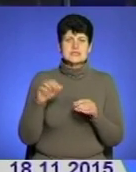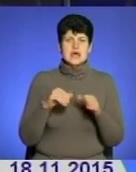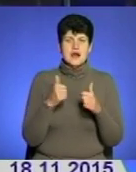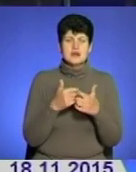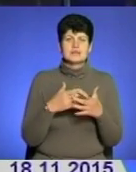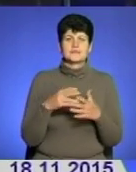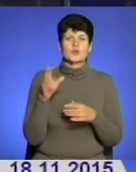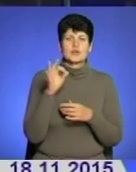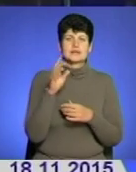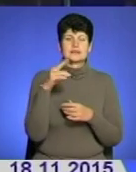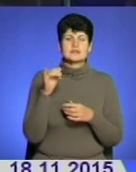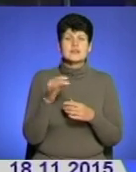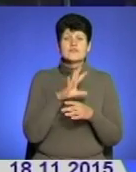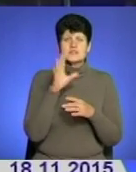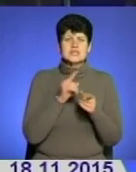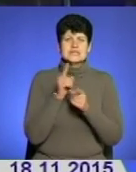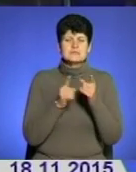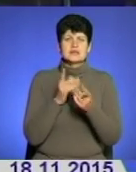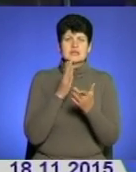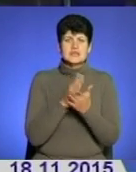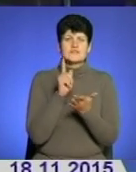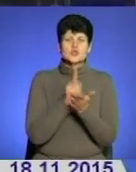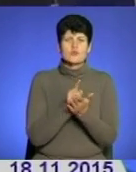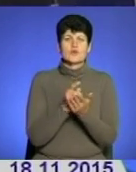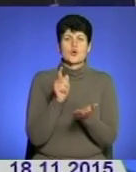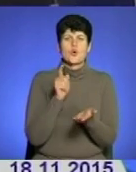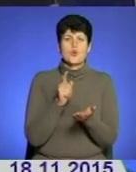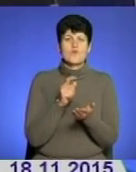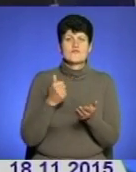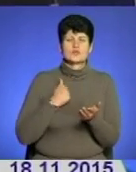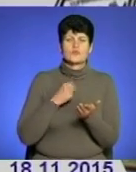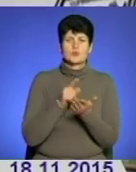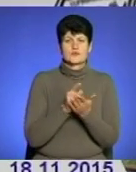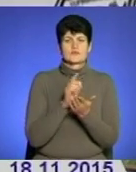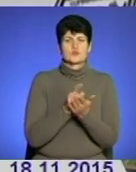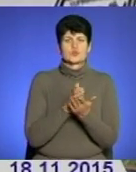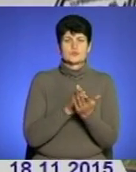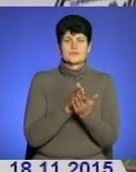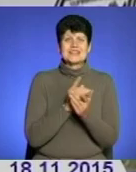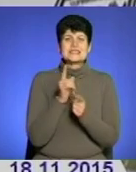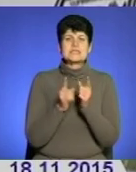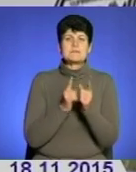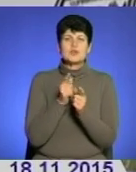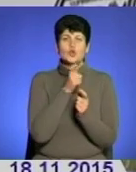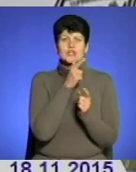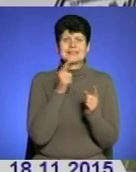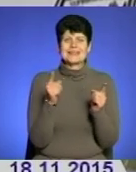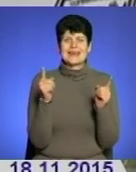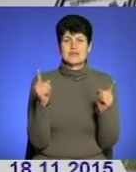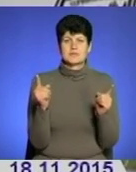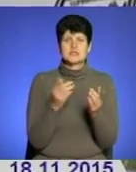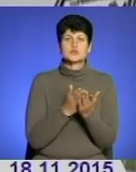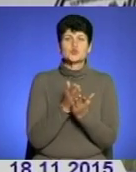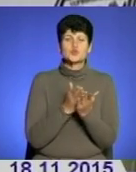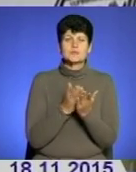інші зміни, які передбачає закон про військовий обов'язок і військову службу, дивимося далі. Змінено термін служби